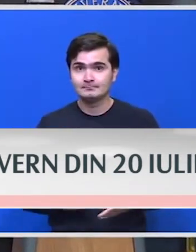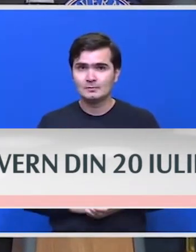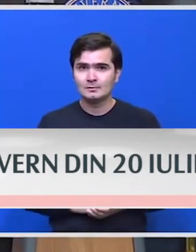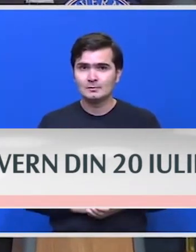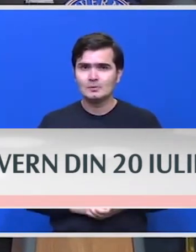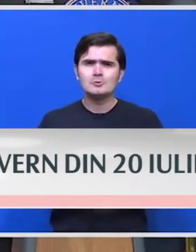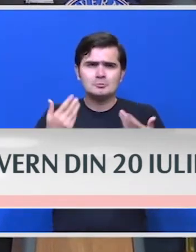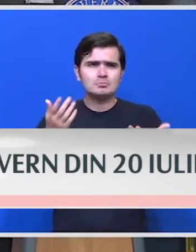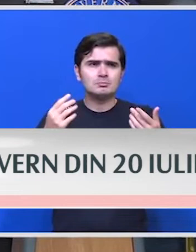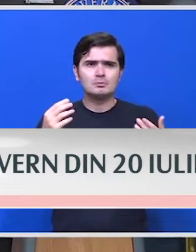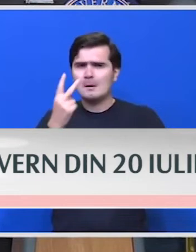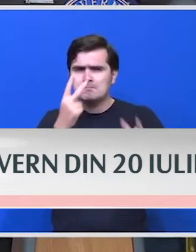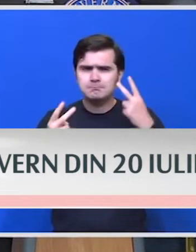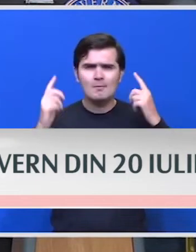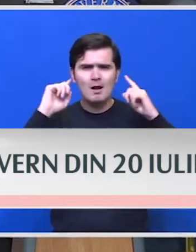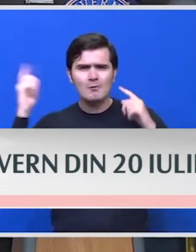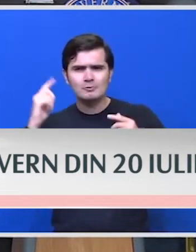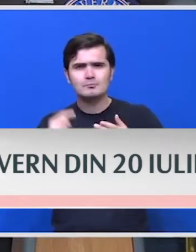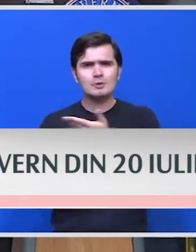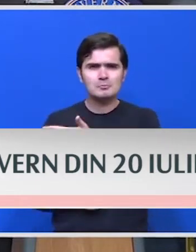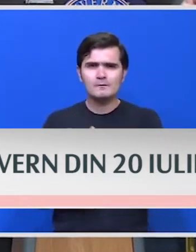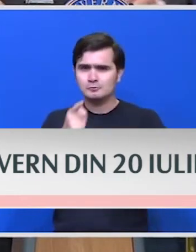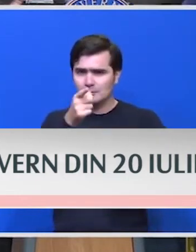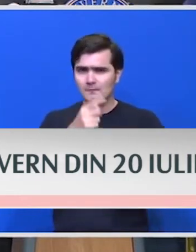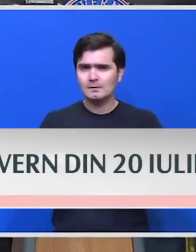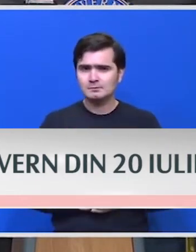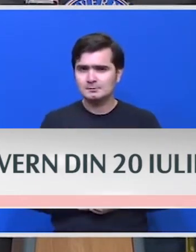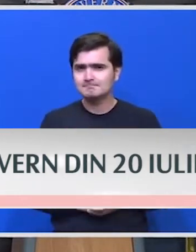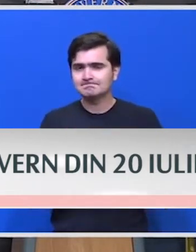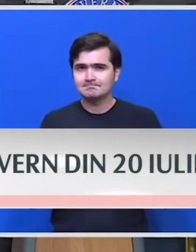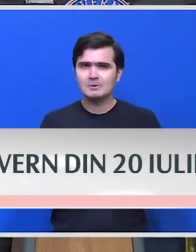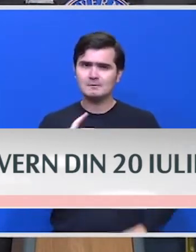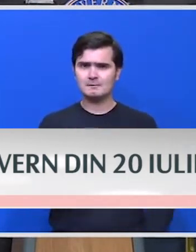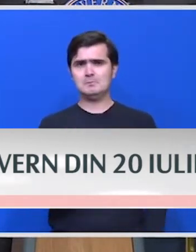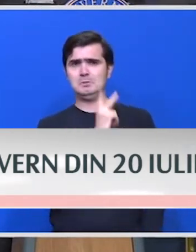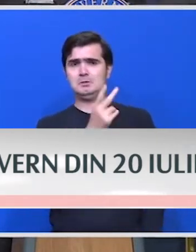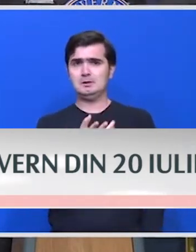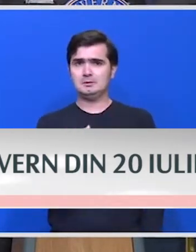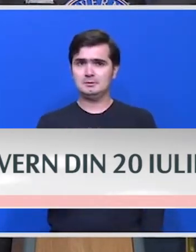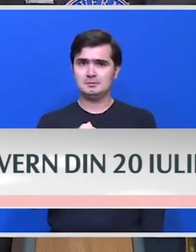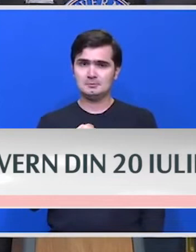Tot aud și de la dumnealui și de la dumneavoastră că vă mândriți cu